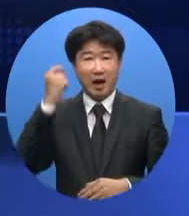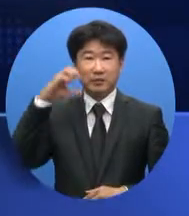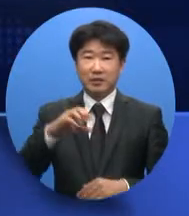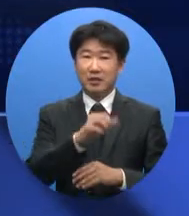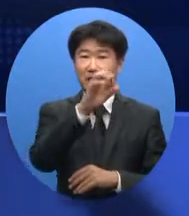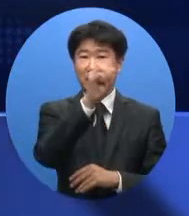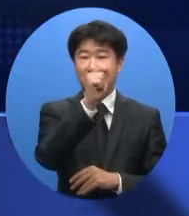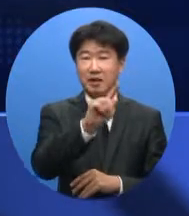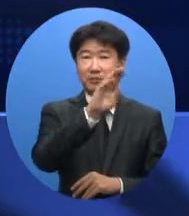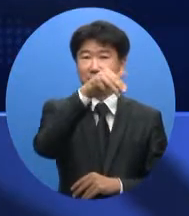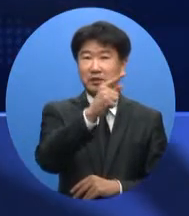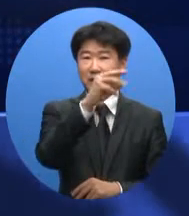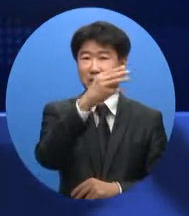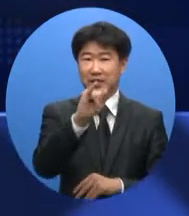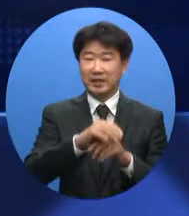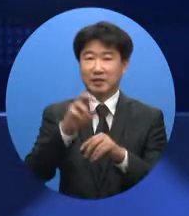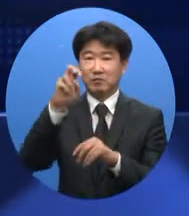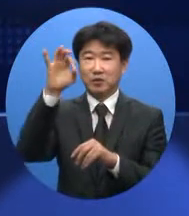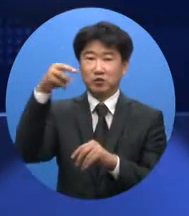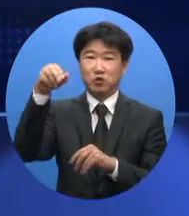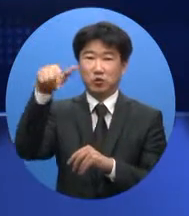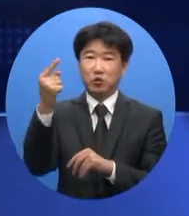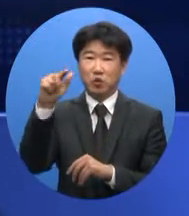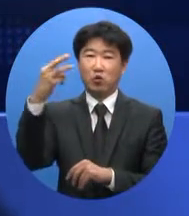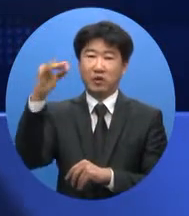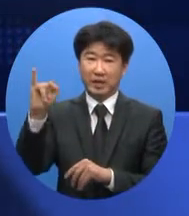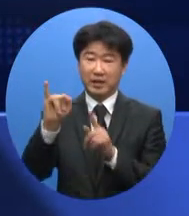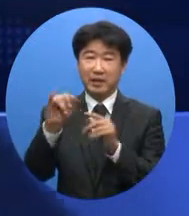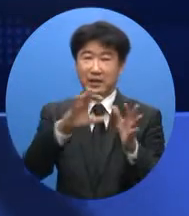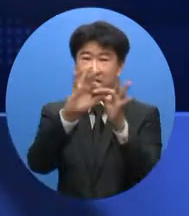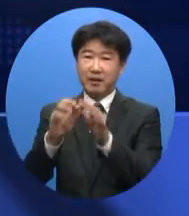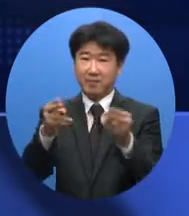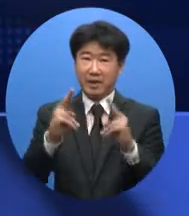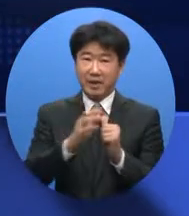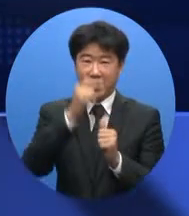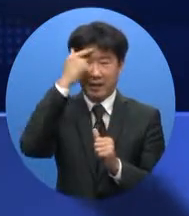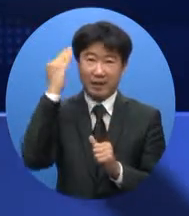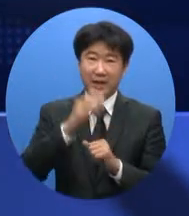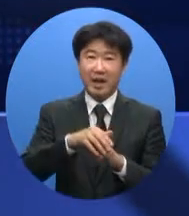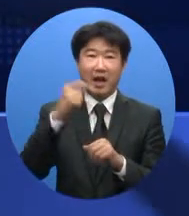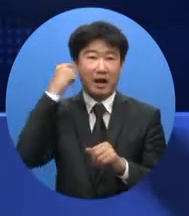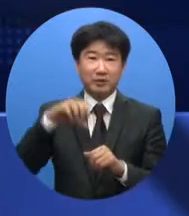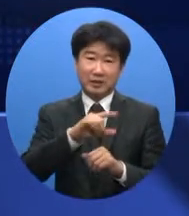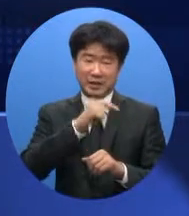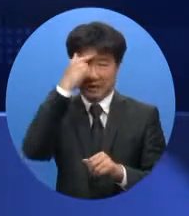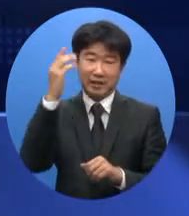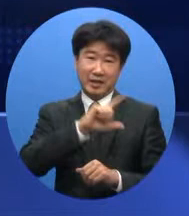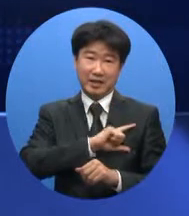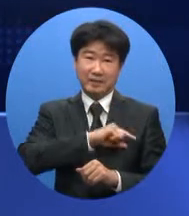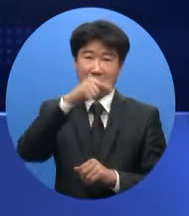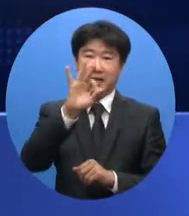합천읍 합천리에서 율곡면 인북리를 연결하는 교량 명칭이 합천군의 옛 지명인 강양군에서 유래된